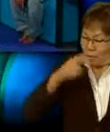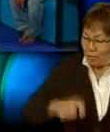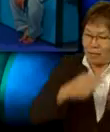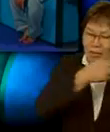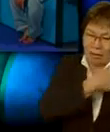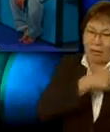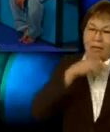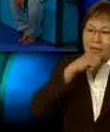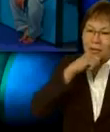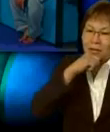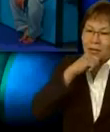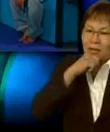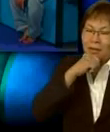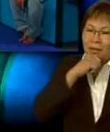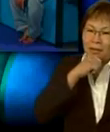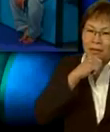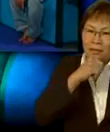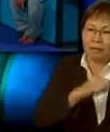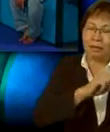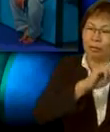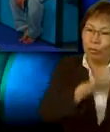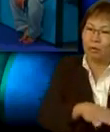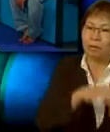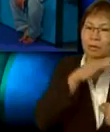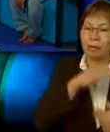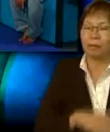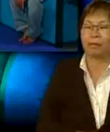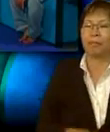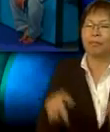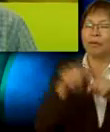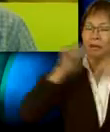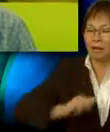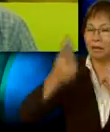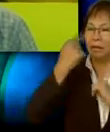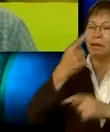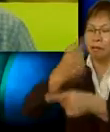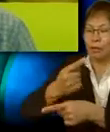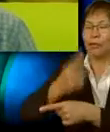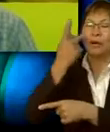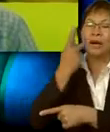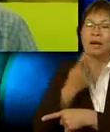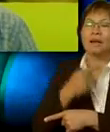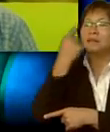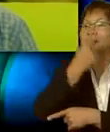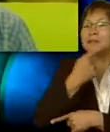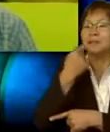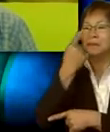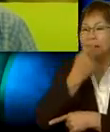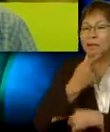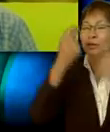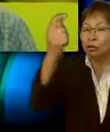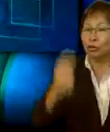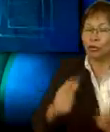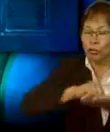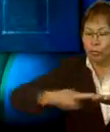kena bertanggungjawab tidak mengotorkan sekolah. Macam sketsa kita tadi. Betullah, Kak Nadia. Siapa tokoh kita minggu